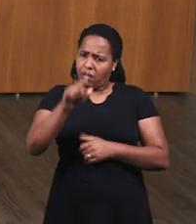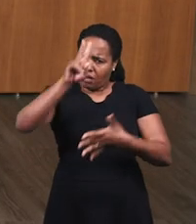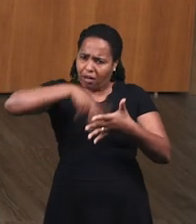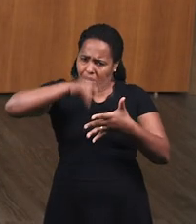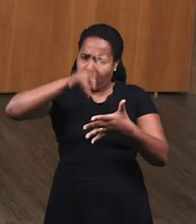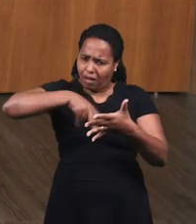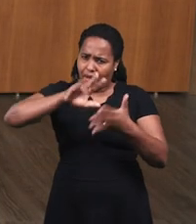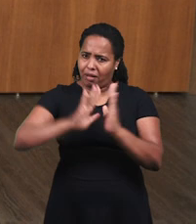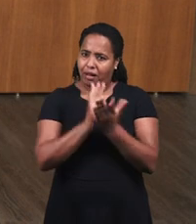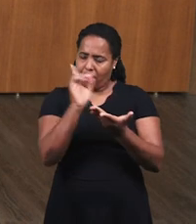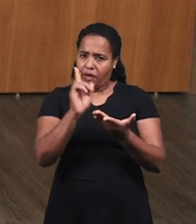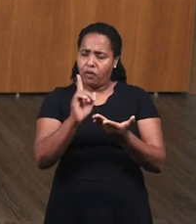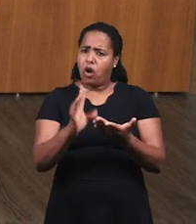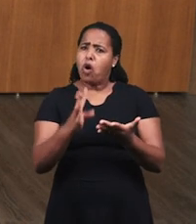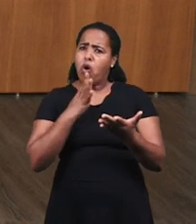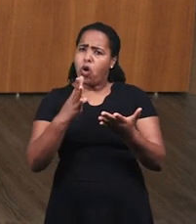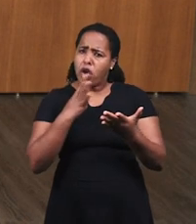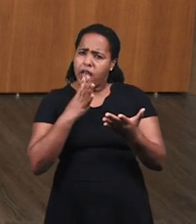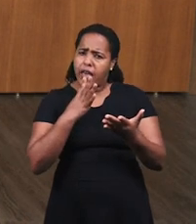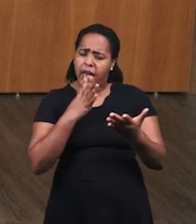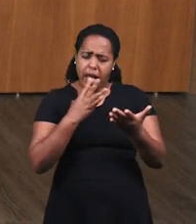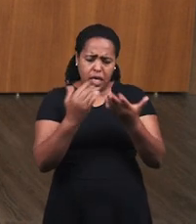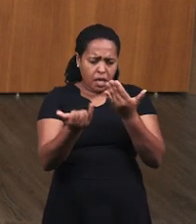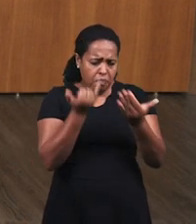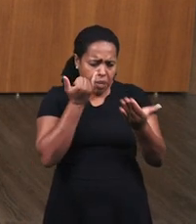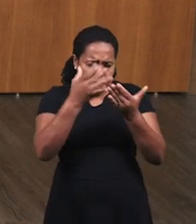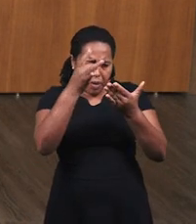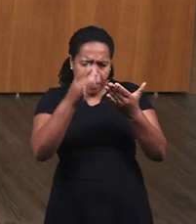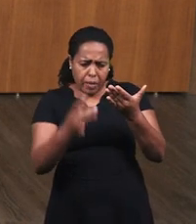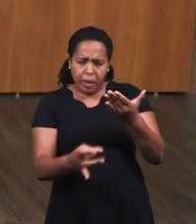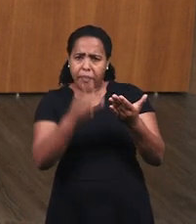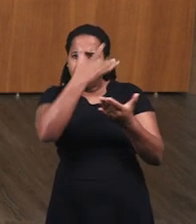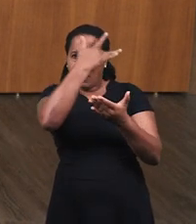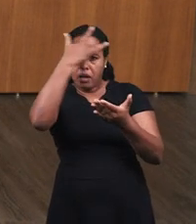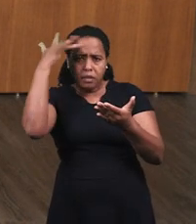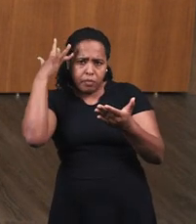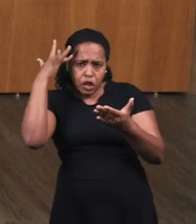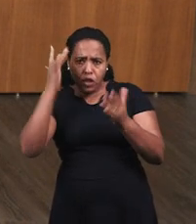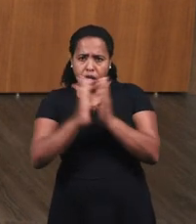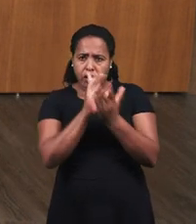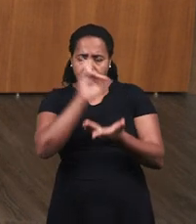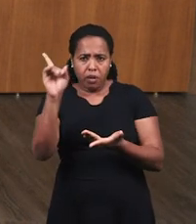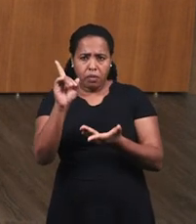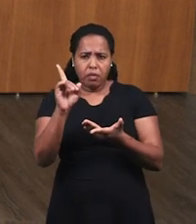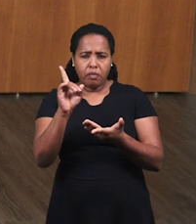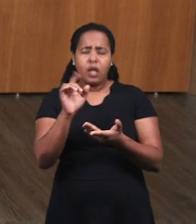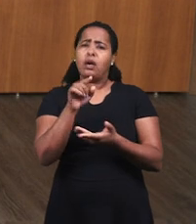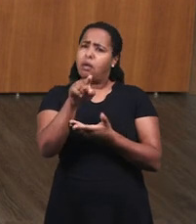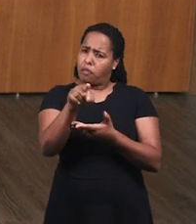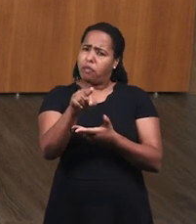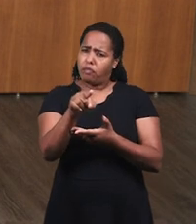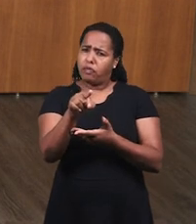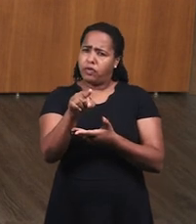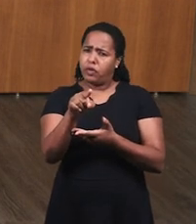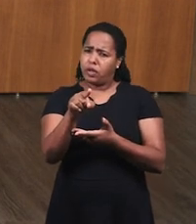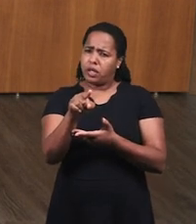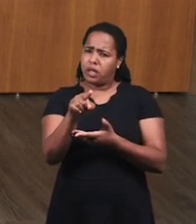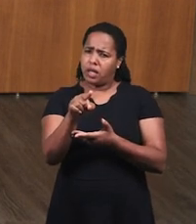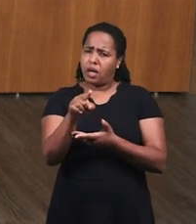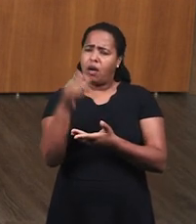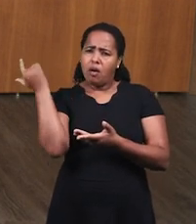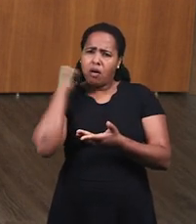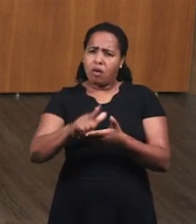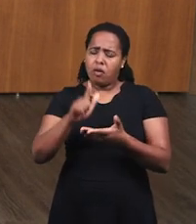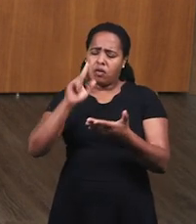уже прочитали Библию, вы знаете истории из Библии, персонажей библейских, вы